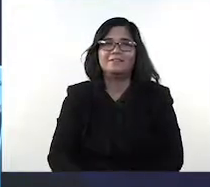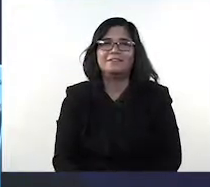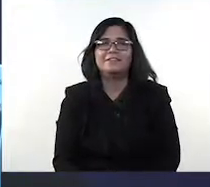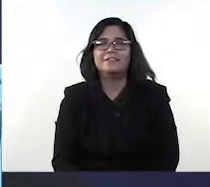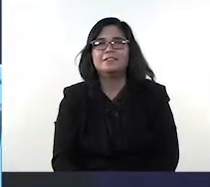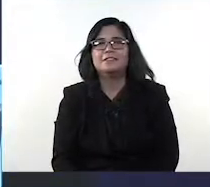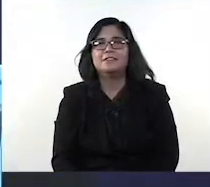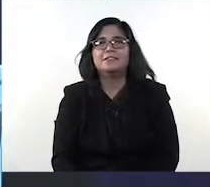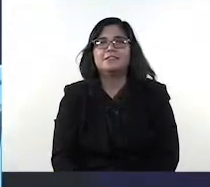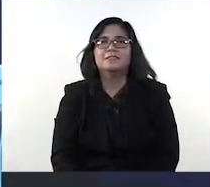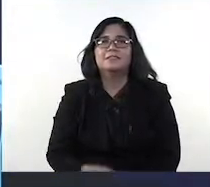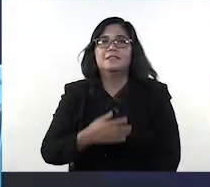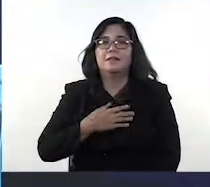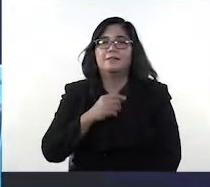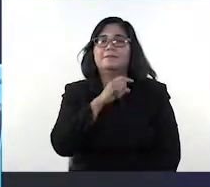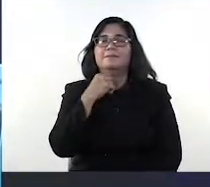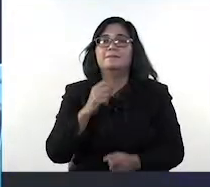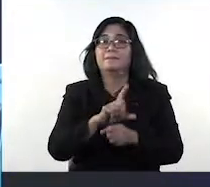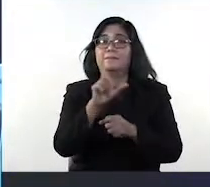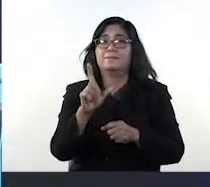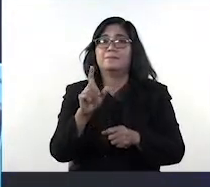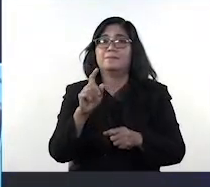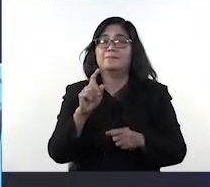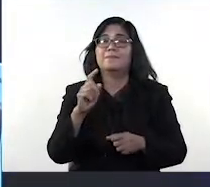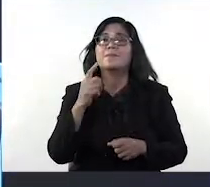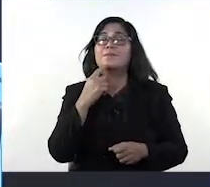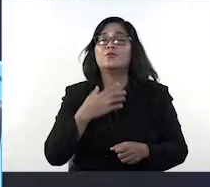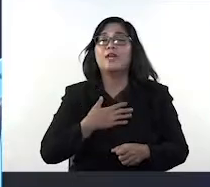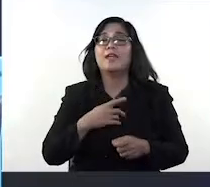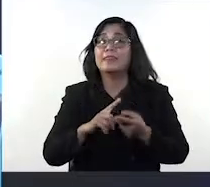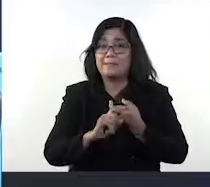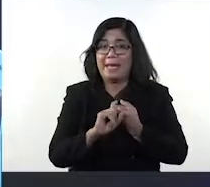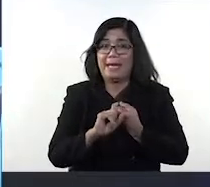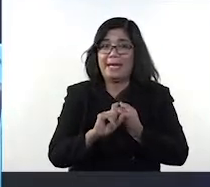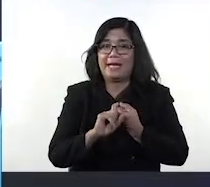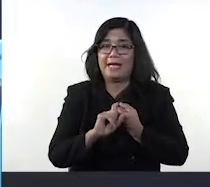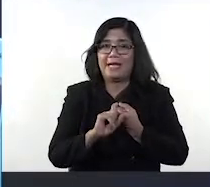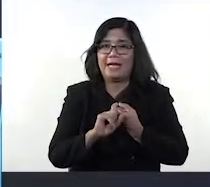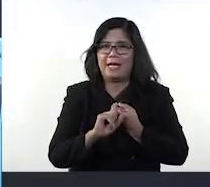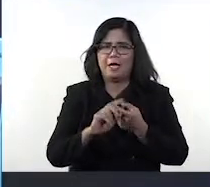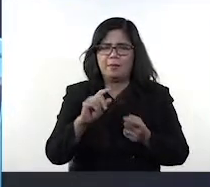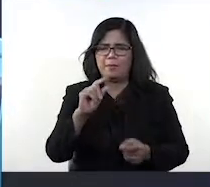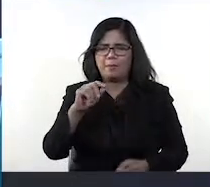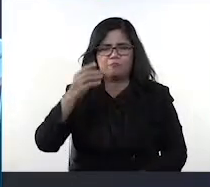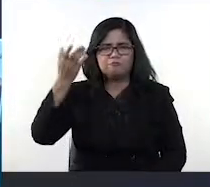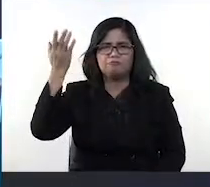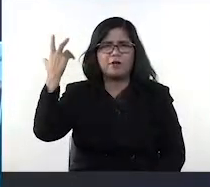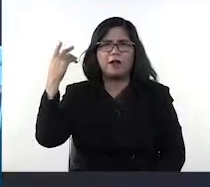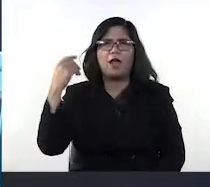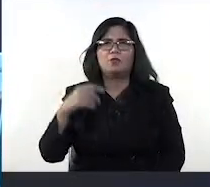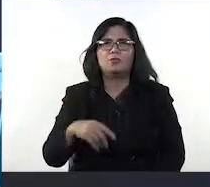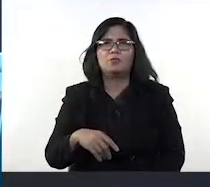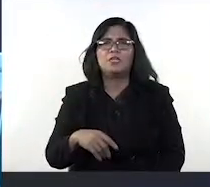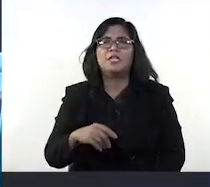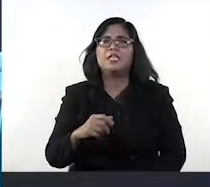Hai saya punya teman Hai yang Beberapa bulan yang lalu Hai ikuti